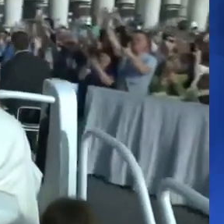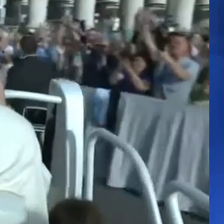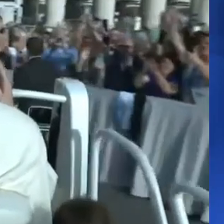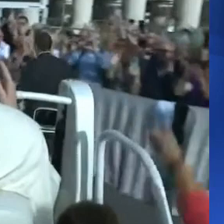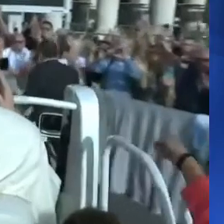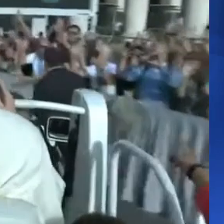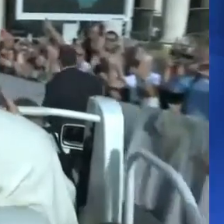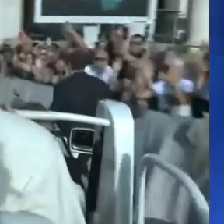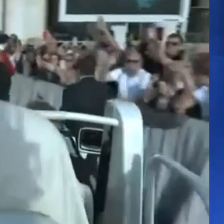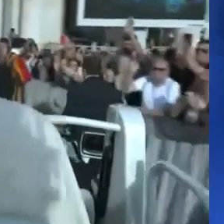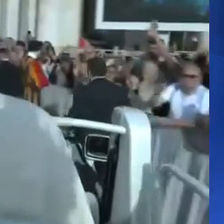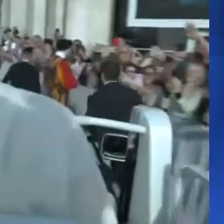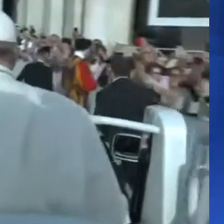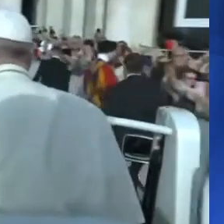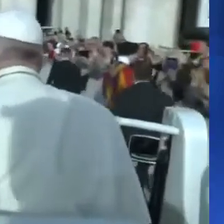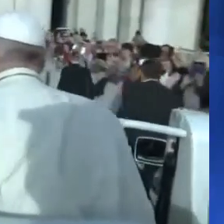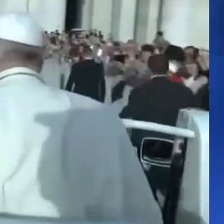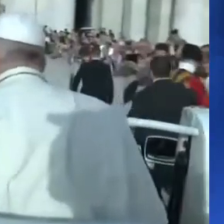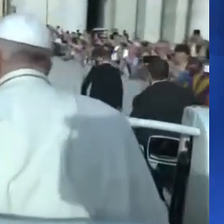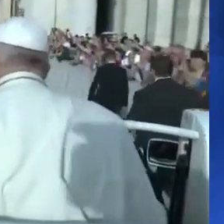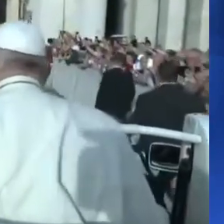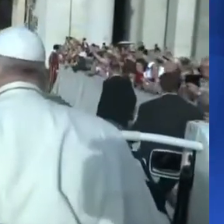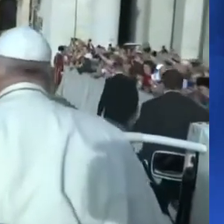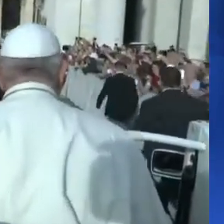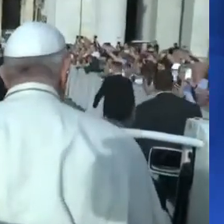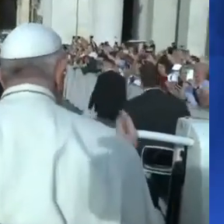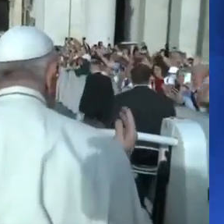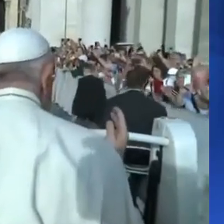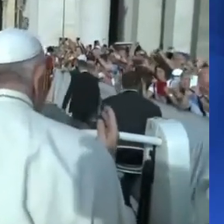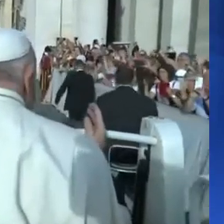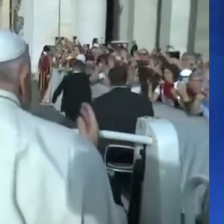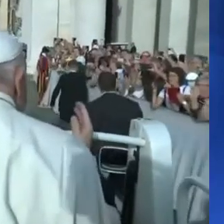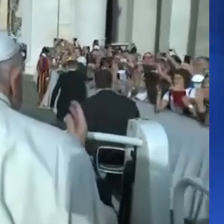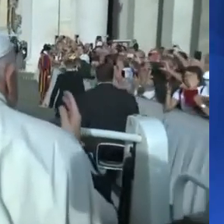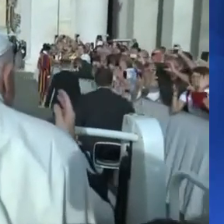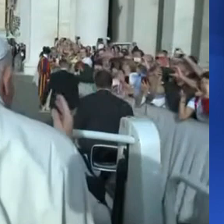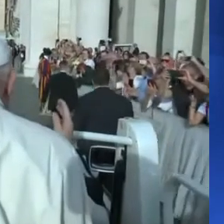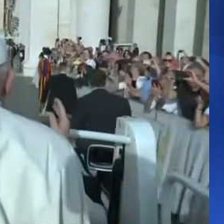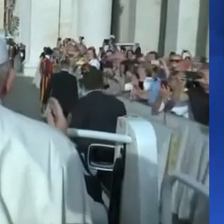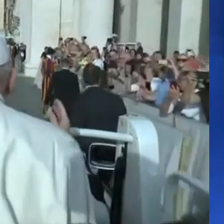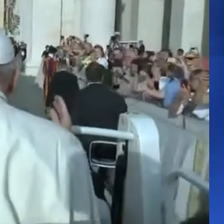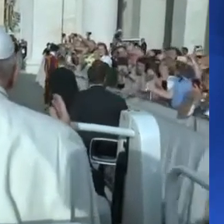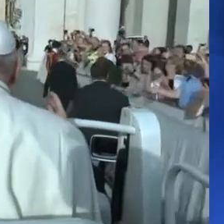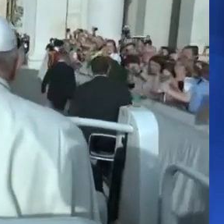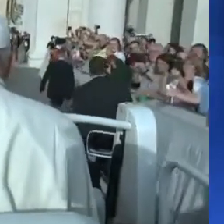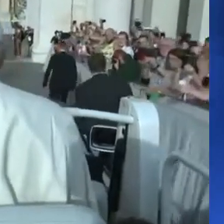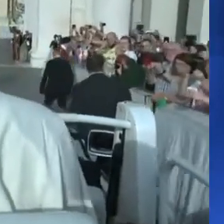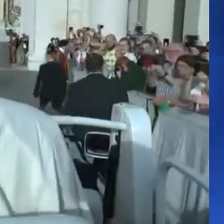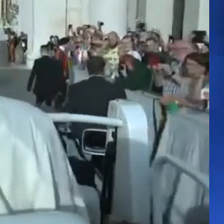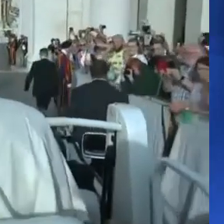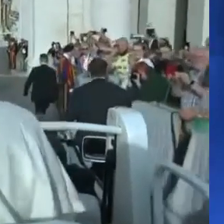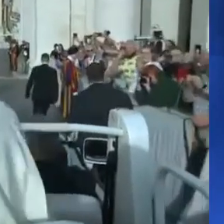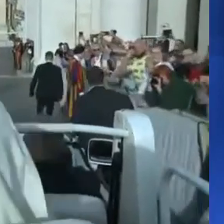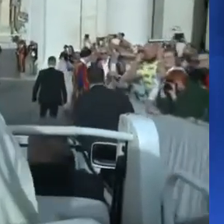opiekunami, pielgrzymi z parafii świętego Jana 23 w Komornikach, gimnazjum